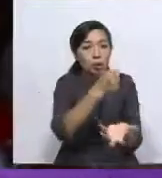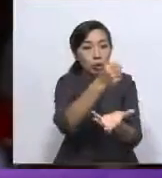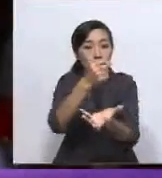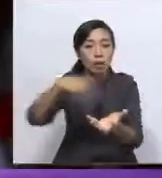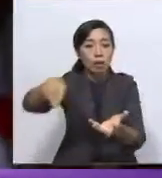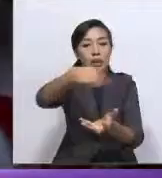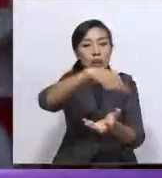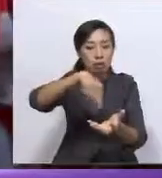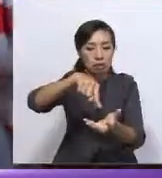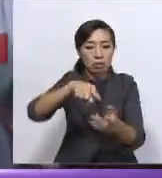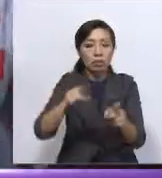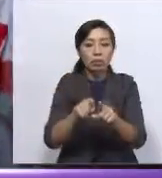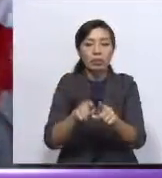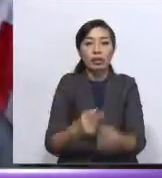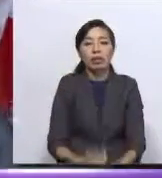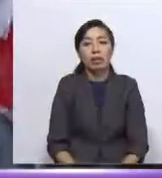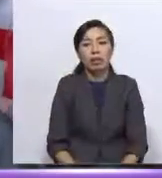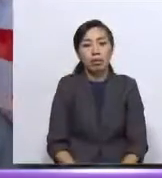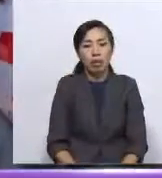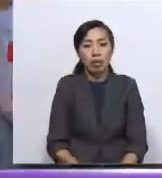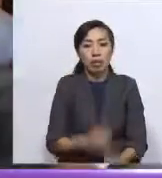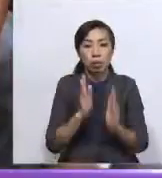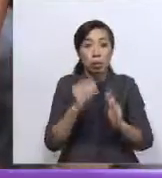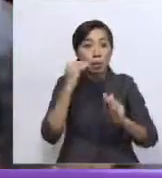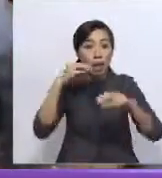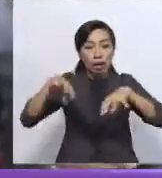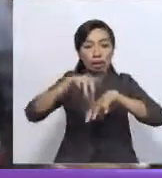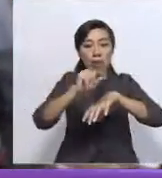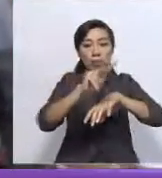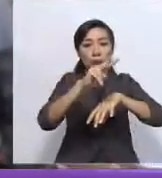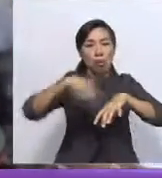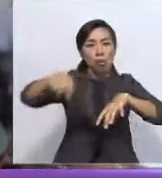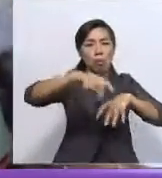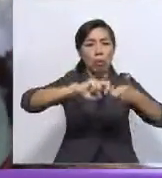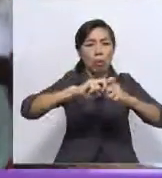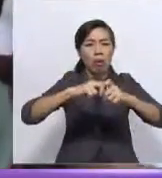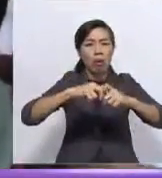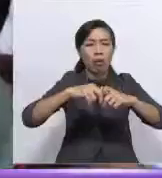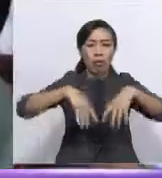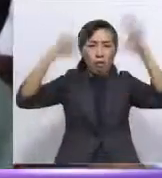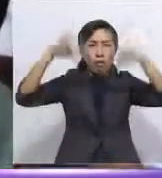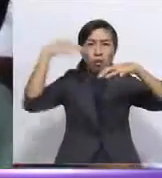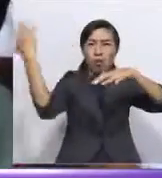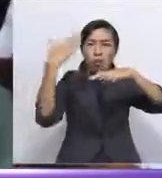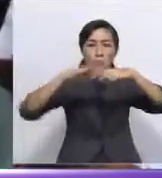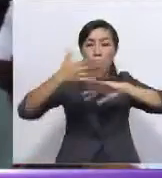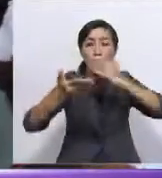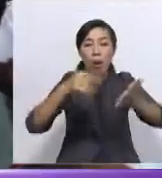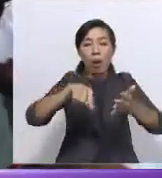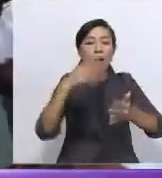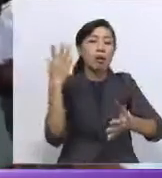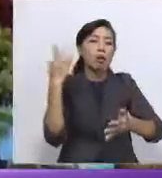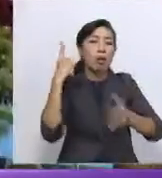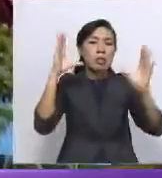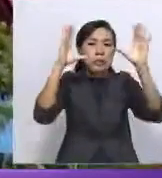ตำบลในเมืองอำเภอเมืองจังหวัดขอนแก่นจำนวน22หลังคาเรือนนะครับซึ่งได้รับผลกระทบจากพายุฤดูร้อนเมื่อช่วงกล